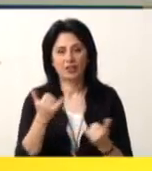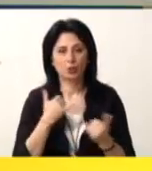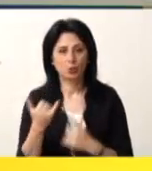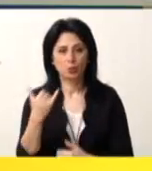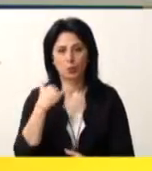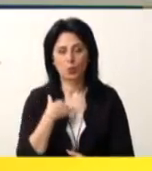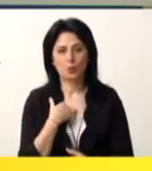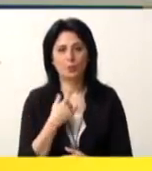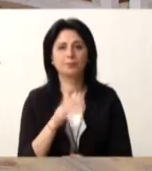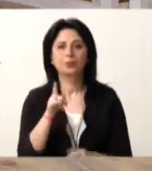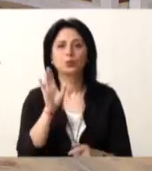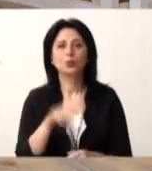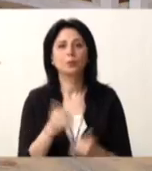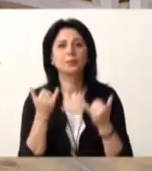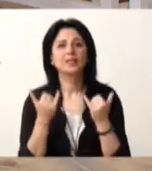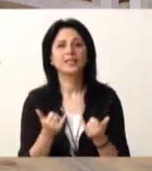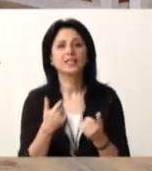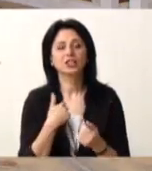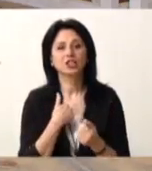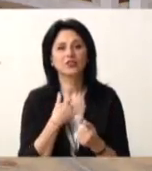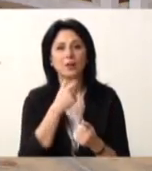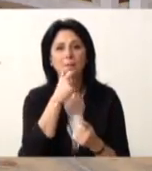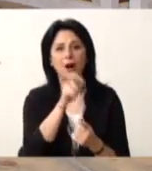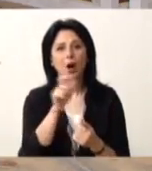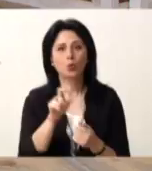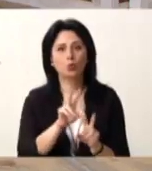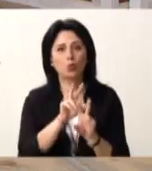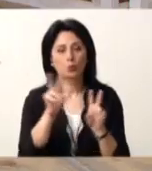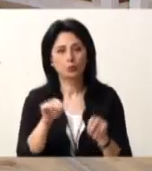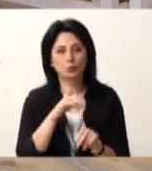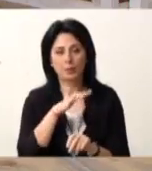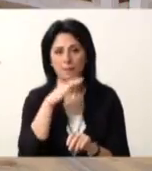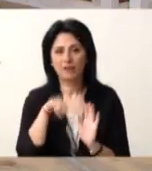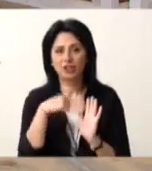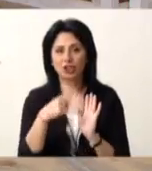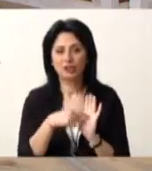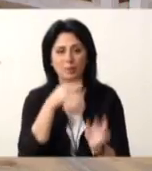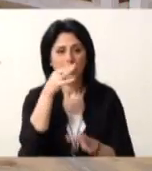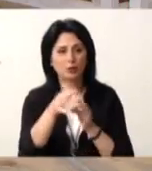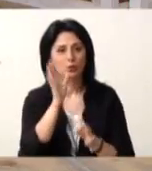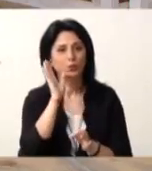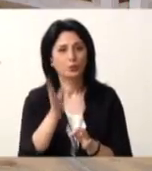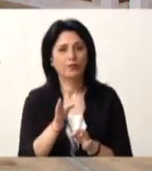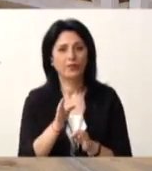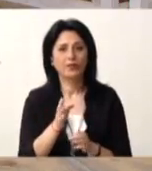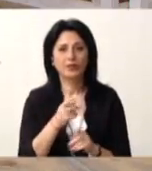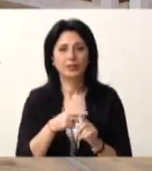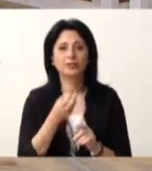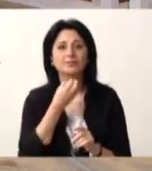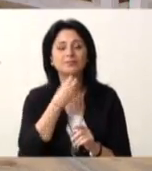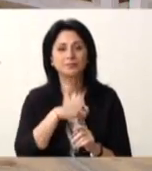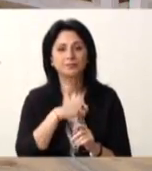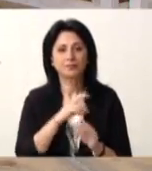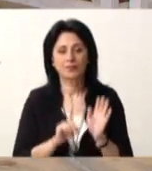სტუმრობა. მით უფრო რომ დღეს ჩვენ მაყურებელს დავპირდით, ძალიან ბევრ კითხვას უნდა გავცეთ პასუხი. საყლაპავით